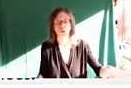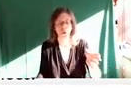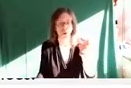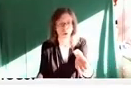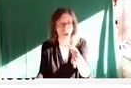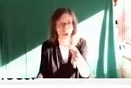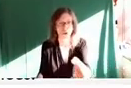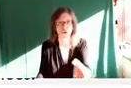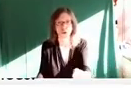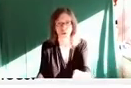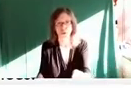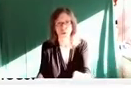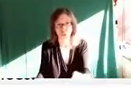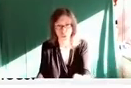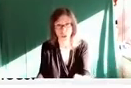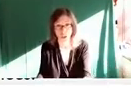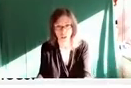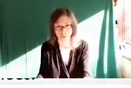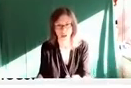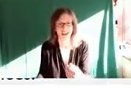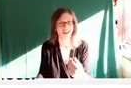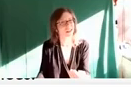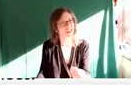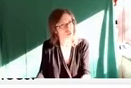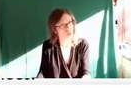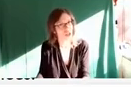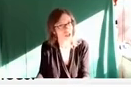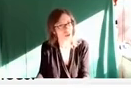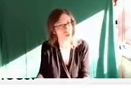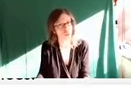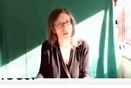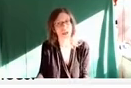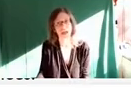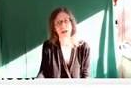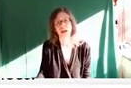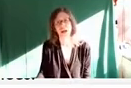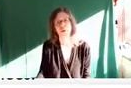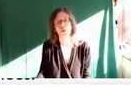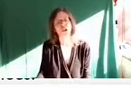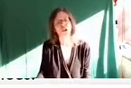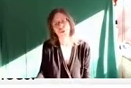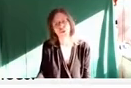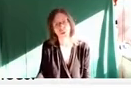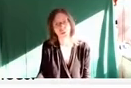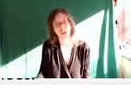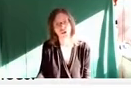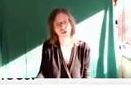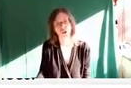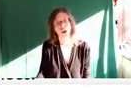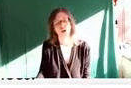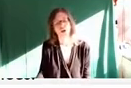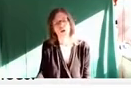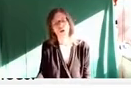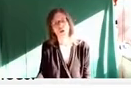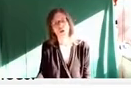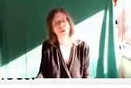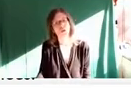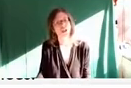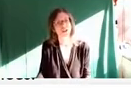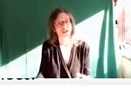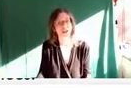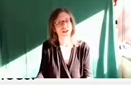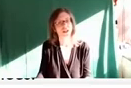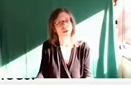négatifs puis se concentrer sur notre résultat positif, ce qui est considéré comme un biais. « Pressure to publish », le